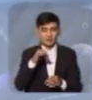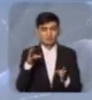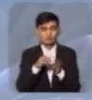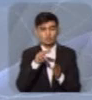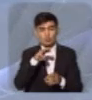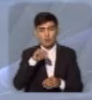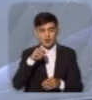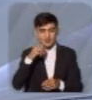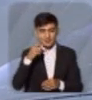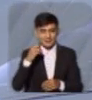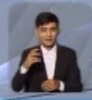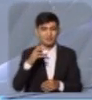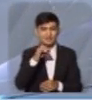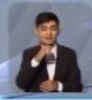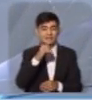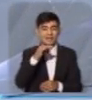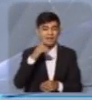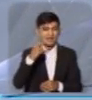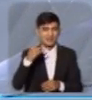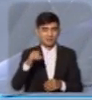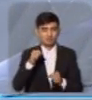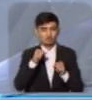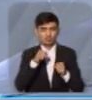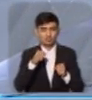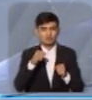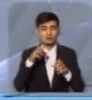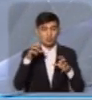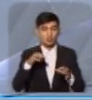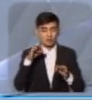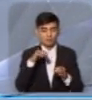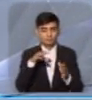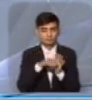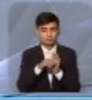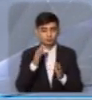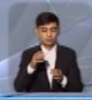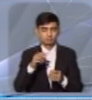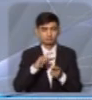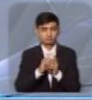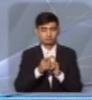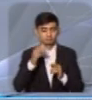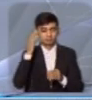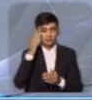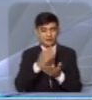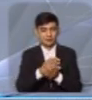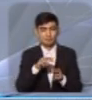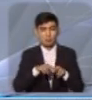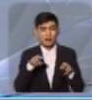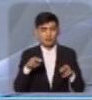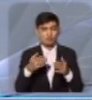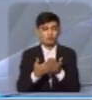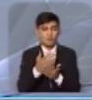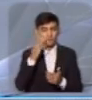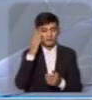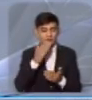құқық қорғаушы Сергей Дуванов бар. Жыл басынан берге елдегі саяси өзгерістер осы адамға итермелепті. Тіпті жаңа құрылатын